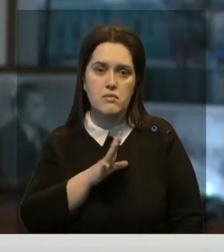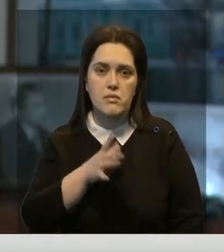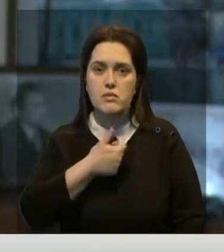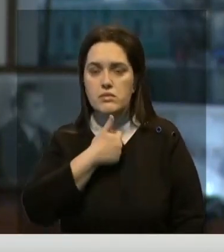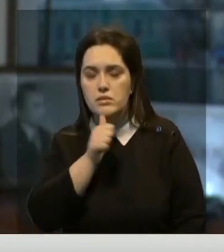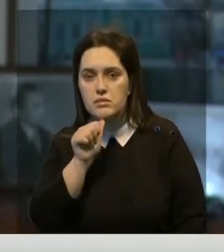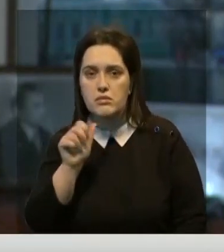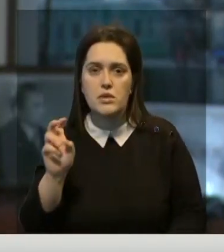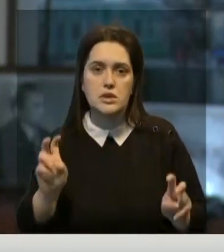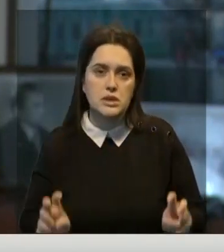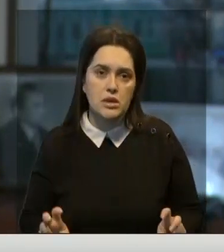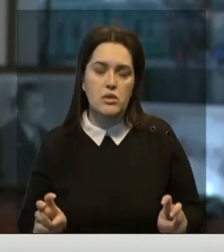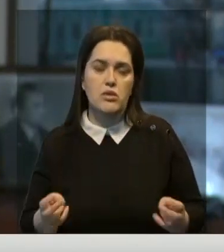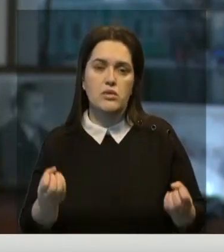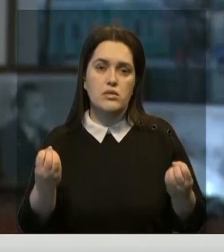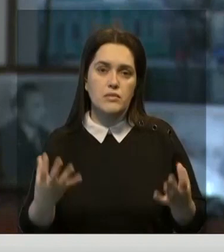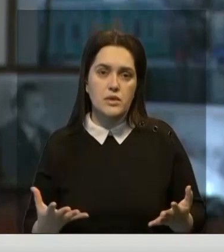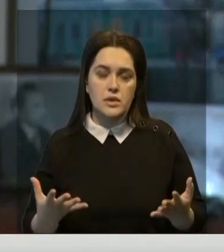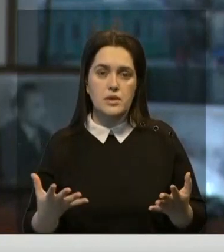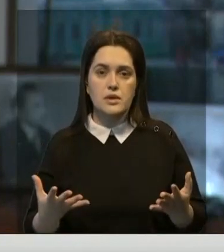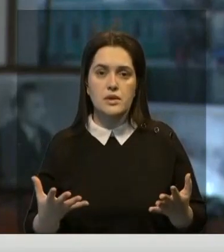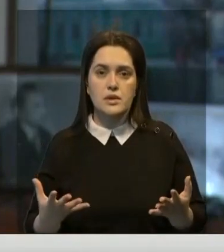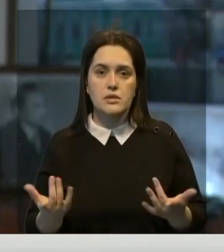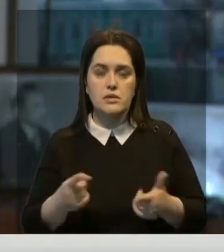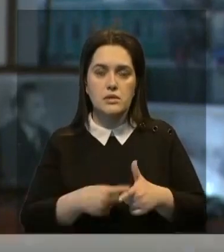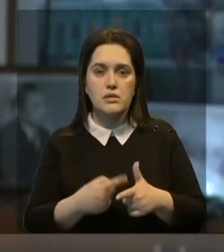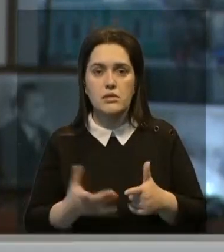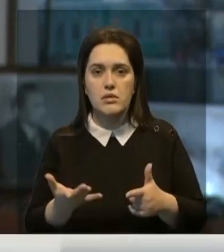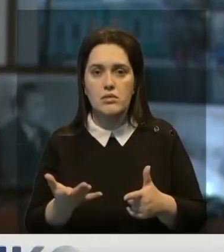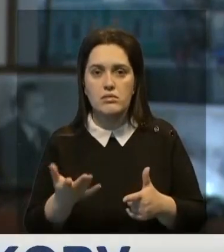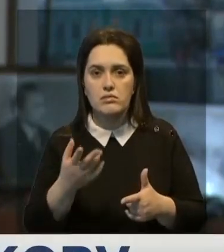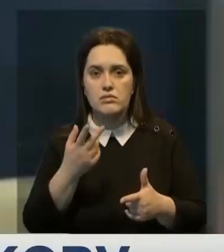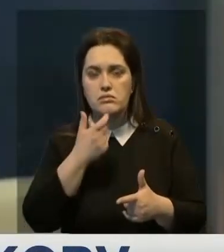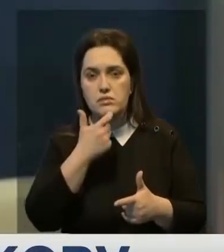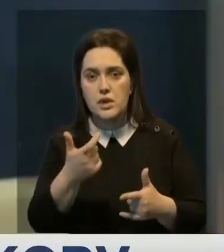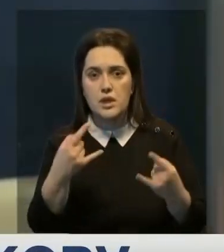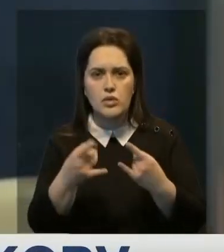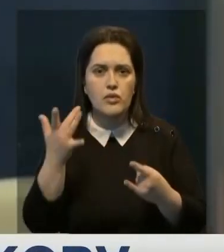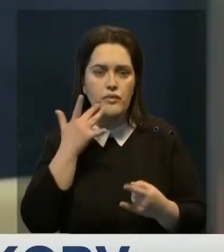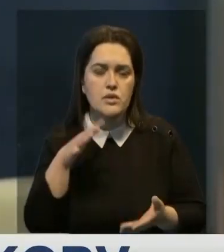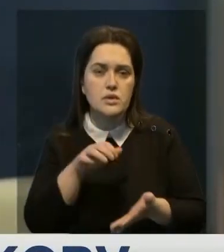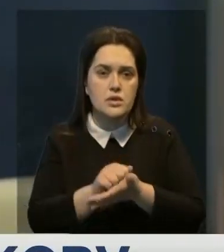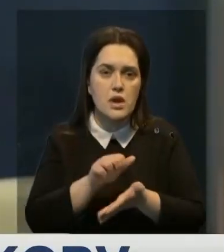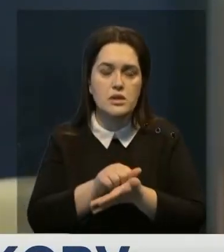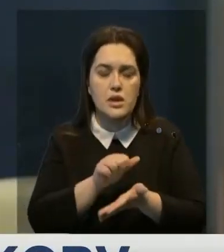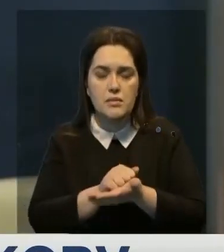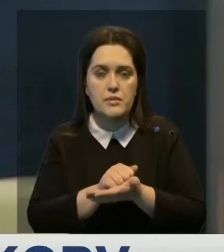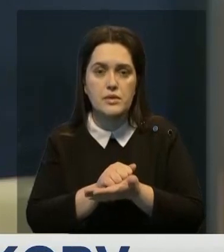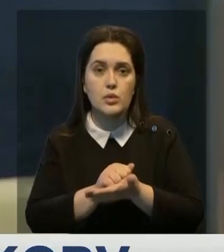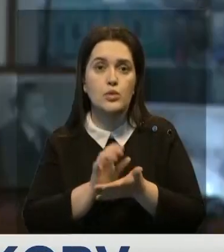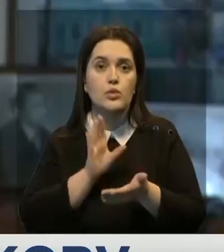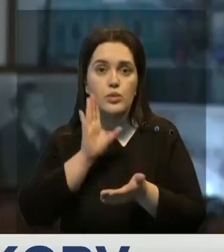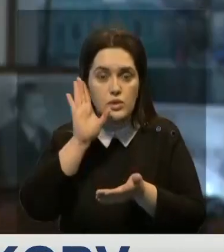там на диване, или там долго смотреть телевизор. Он постоянно занимался этим творчеством.